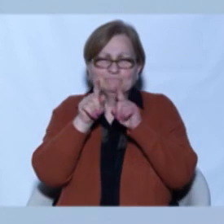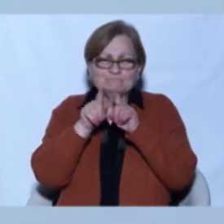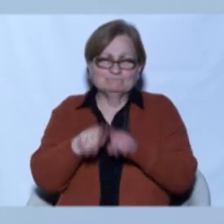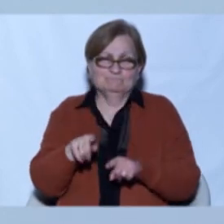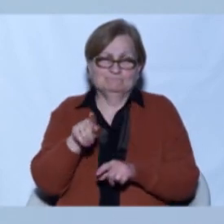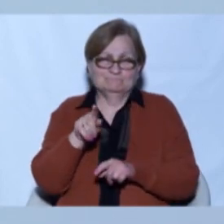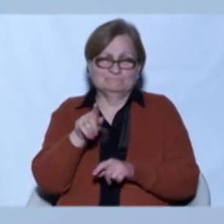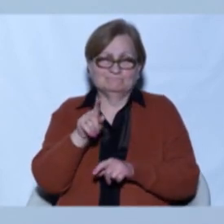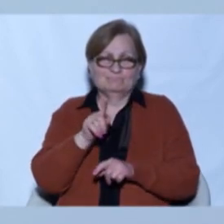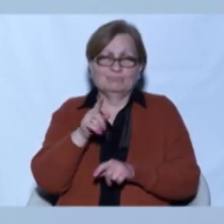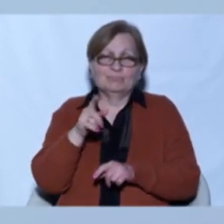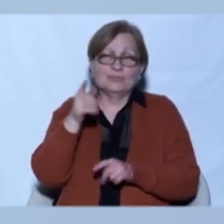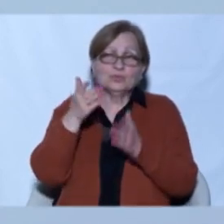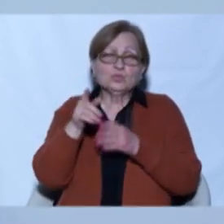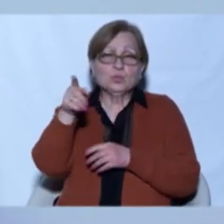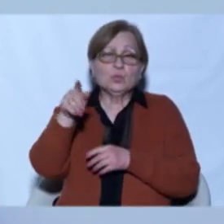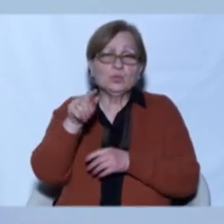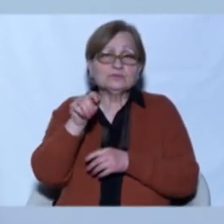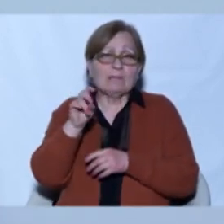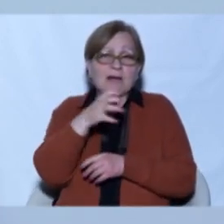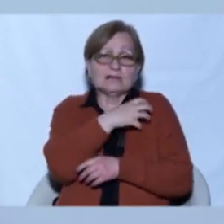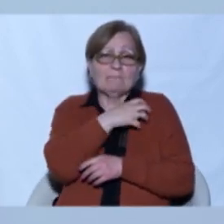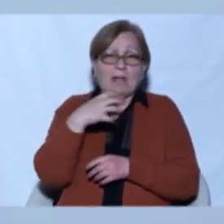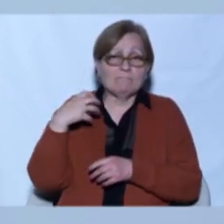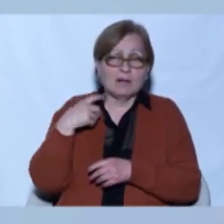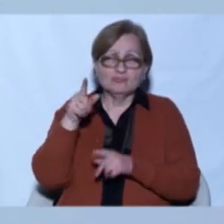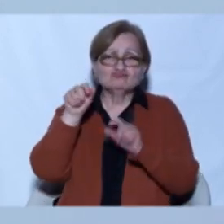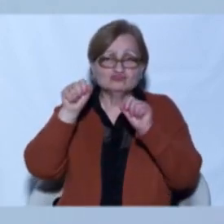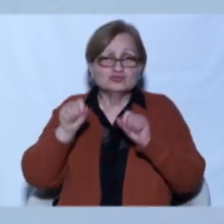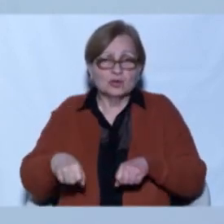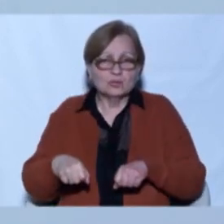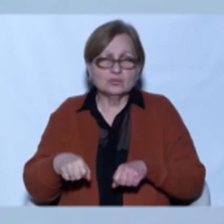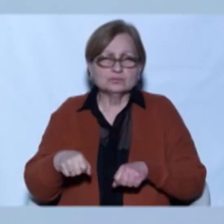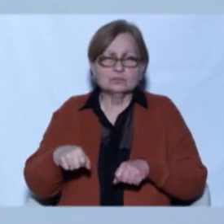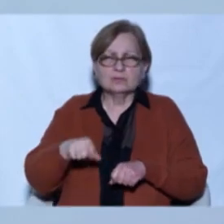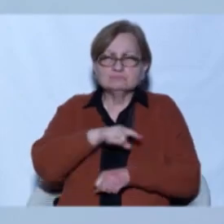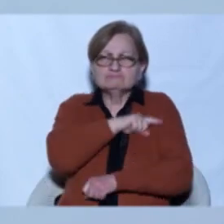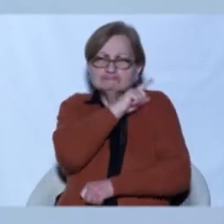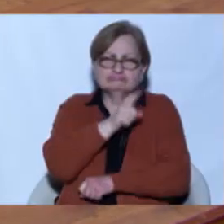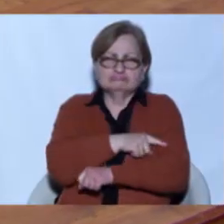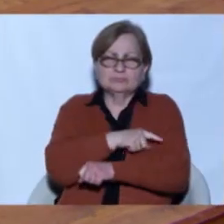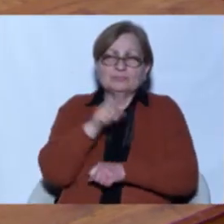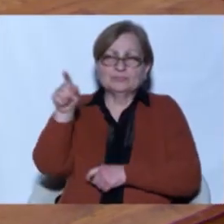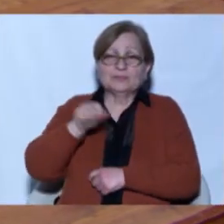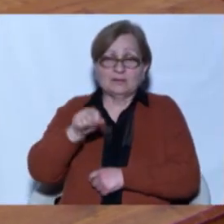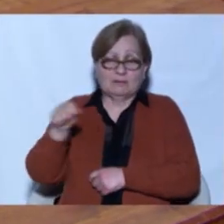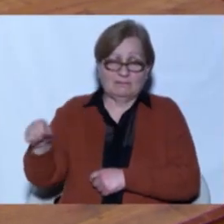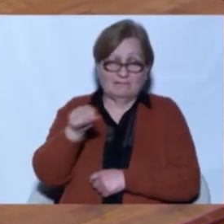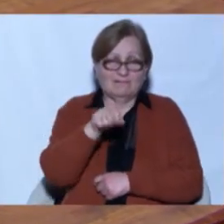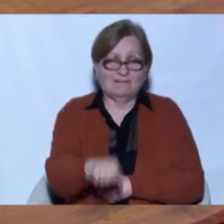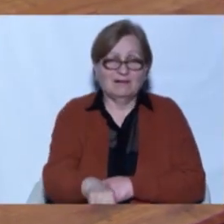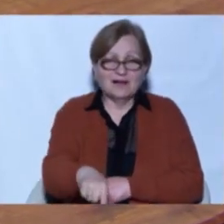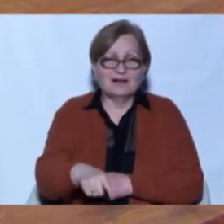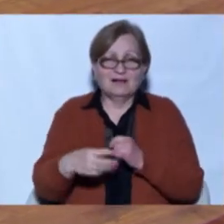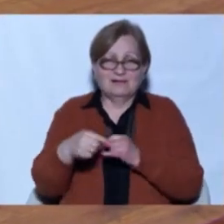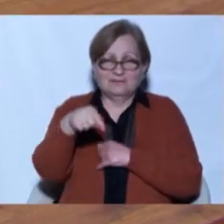ამაზე, რომ თუ თამარმა თავისუფალი ერთიანი ძლიერი საქართველოს მეფემ ჩადგა ეს აკვანი ტბის ძირას